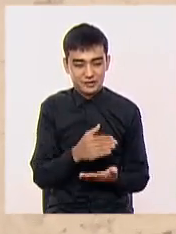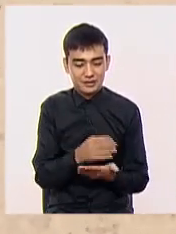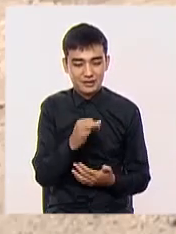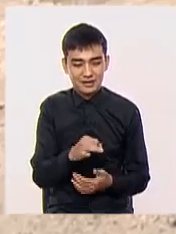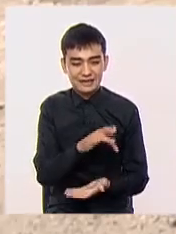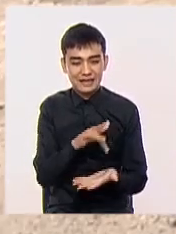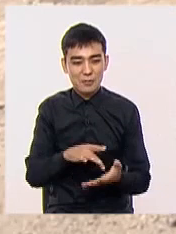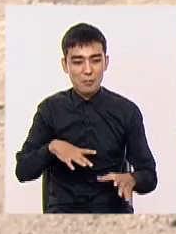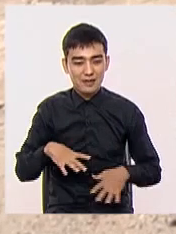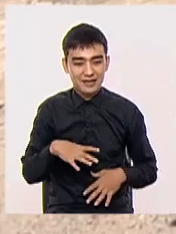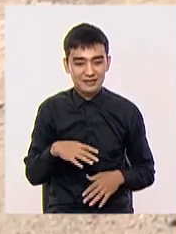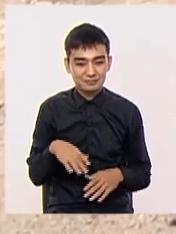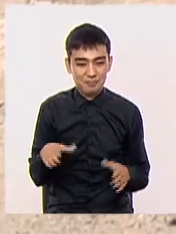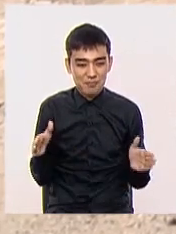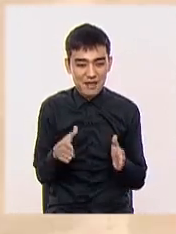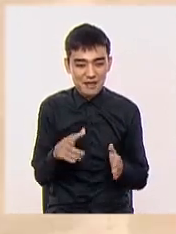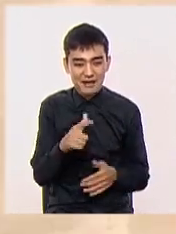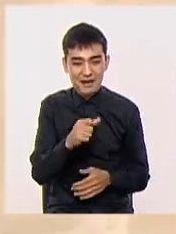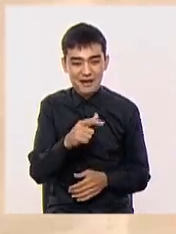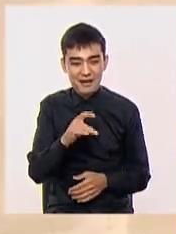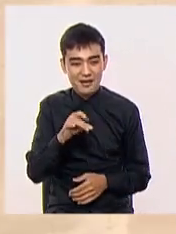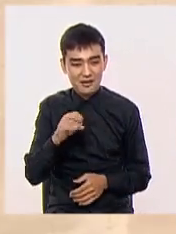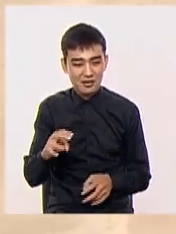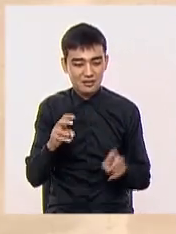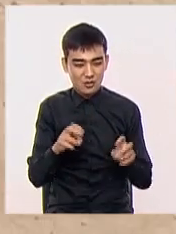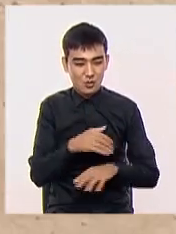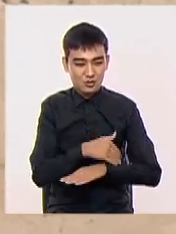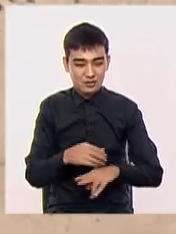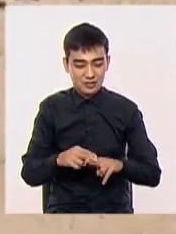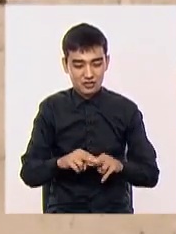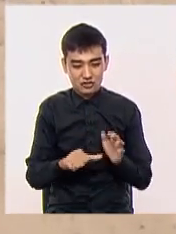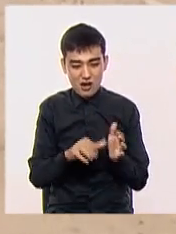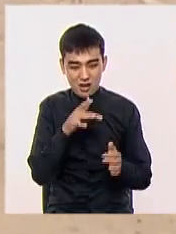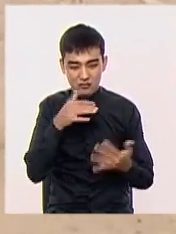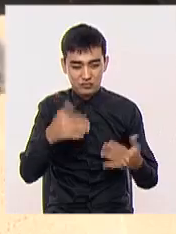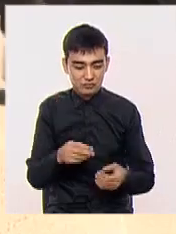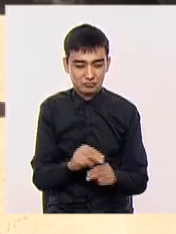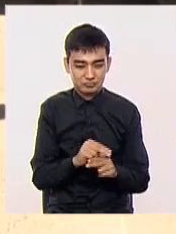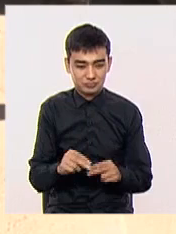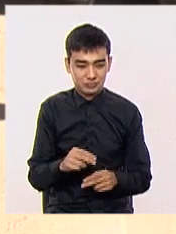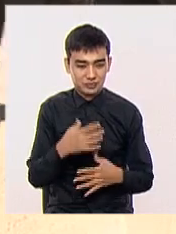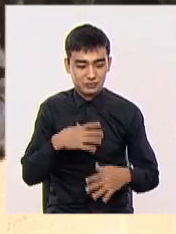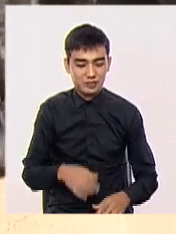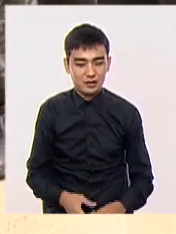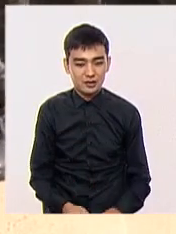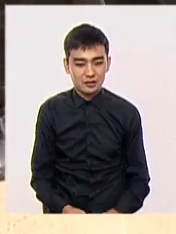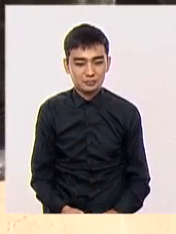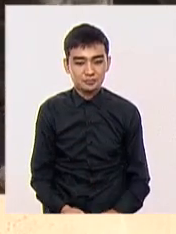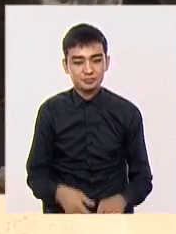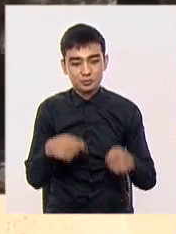орталық базарды жалғайтын алақандай ғана Гагарин атындағы көше 6 жылдан бері жөндеу көрмеген дейді. Иә, біз ауылдан